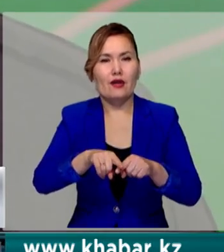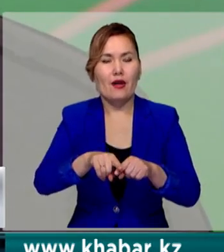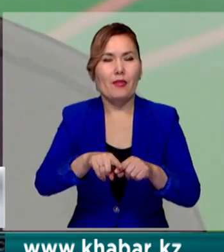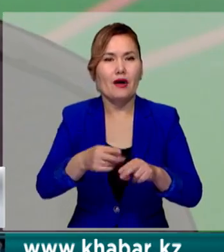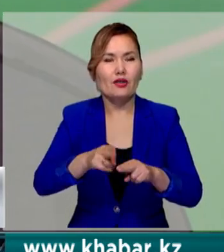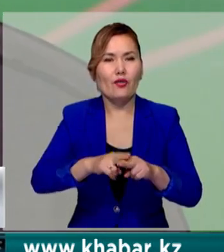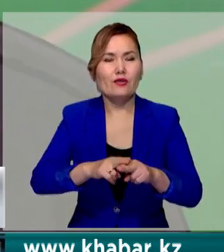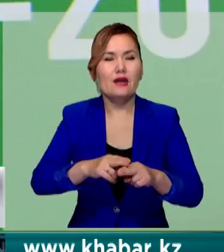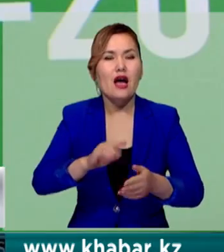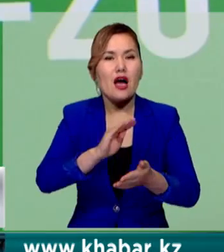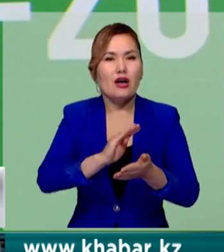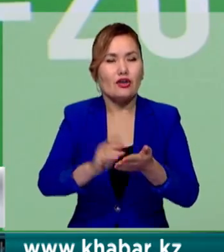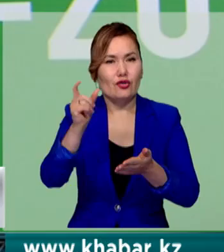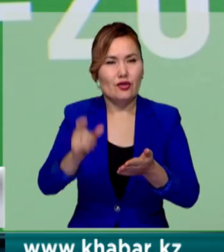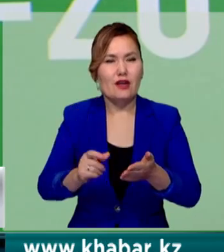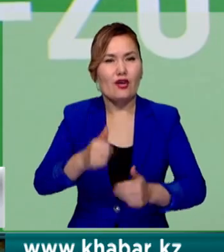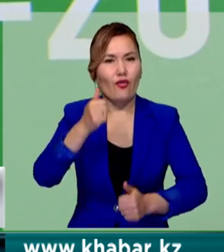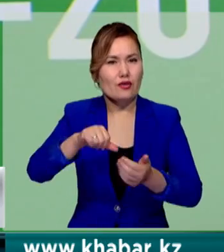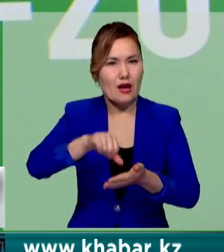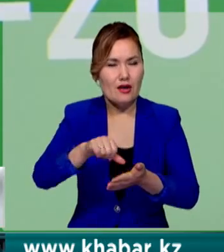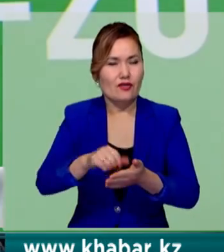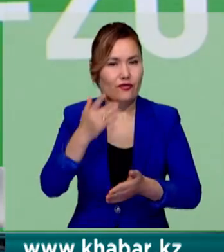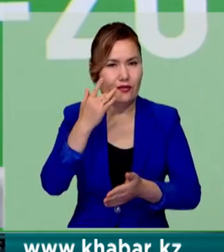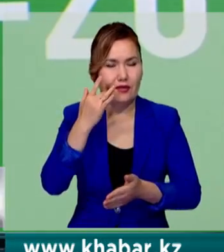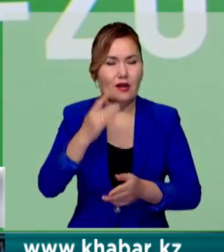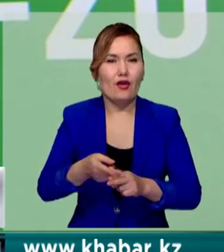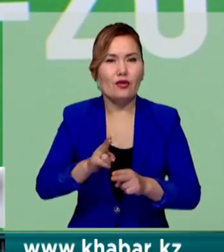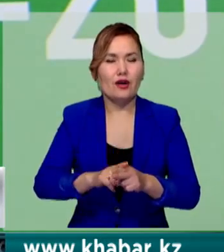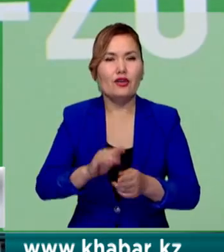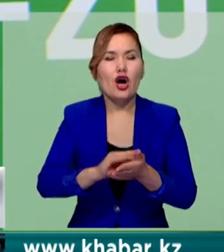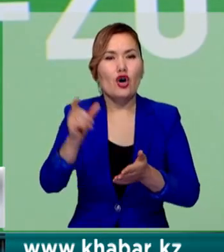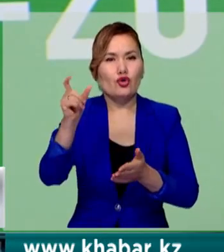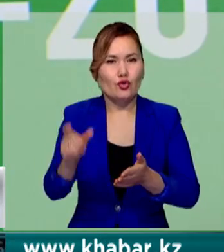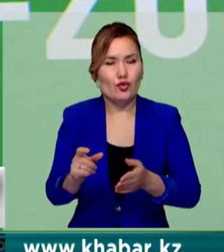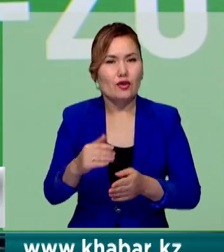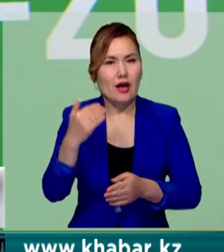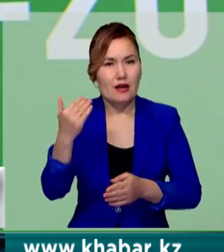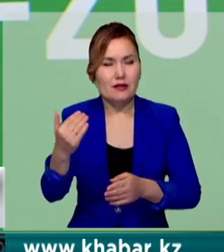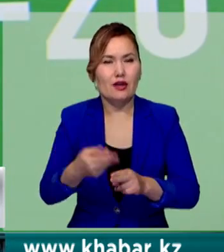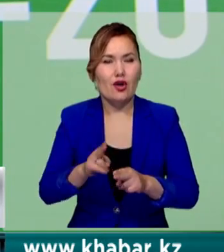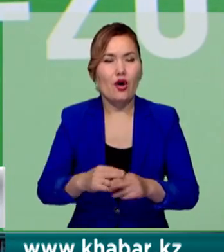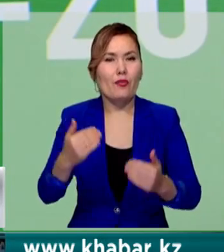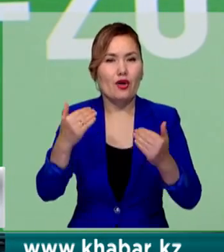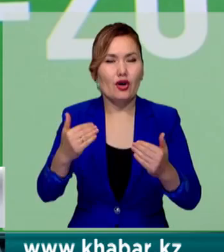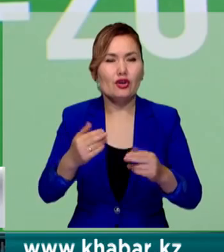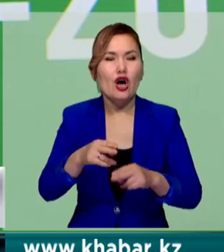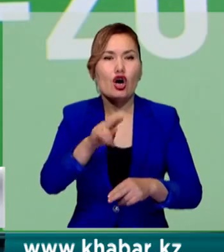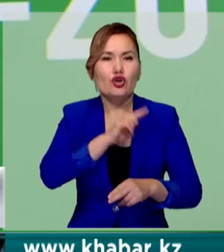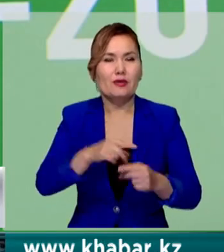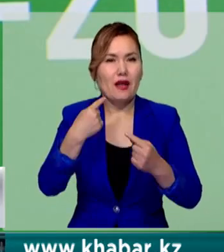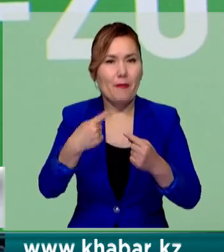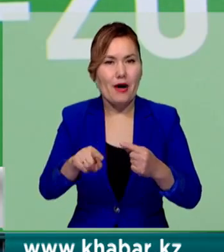тұрақты қатысушыларының бірімін. Басты мақсатымыз журналистердің, қалам, микрофон ұстаған азаматтардың жұмыстан тыс бейресми